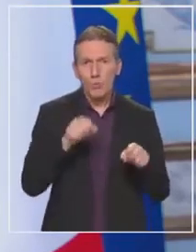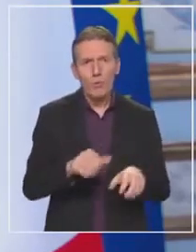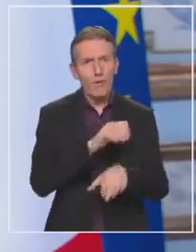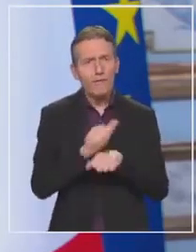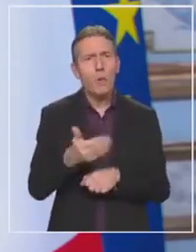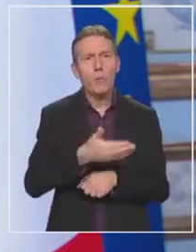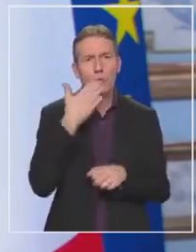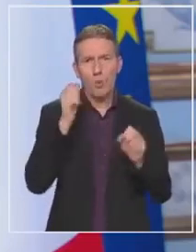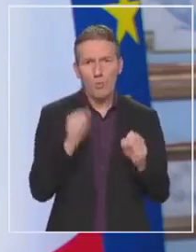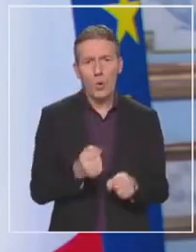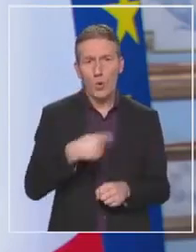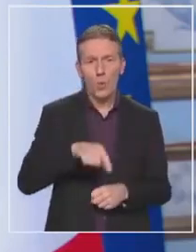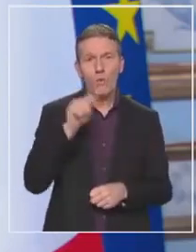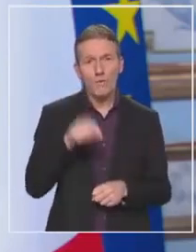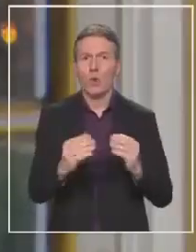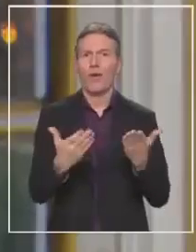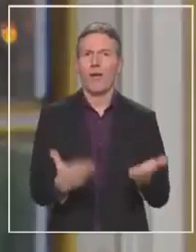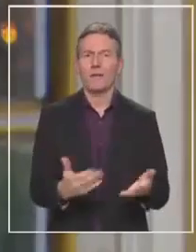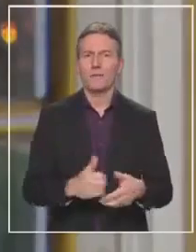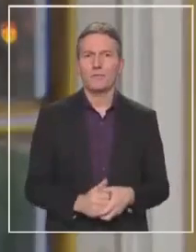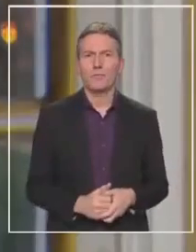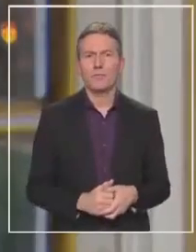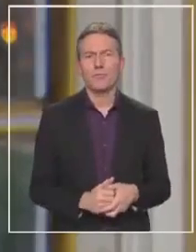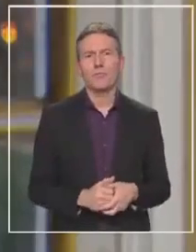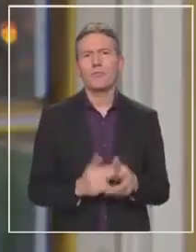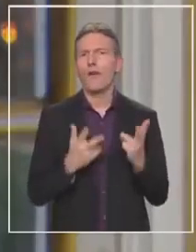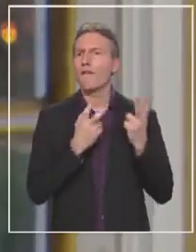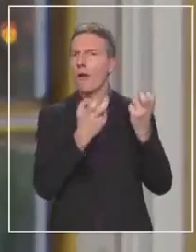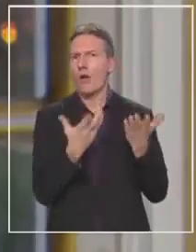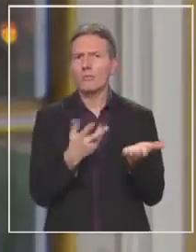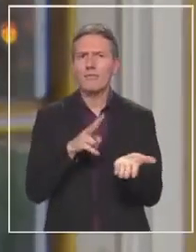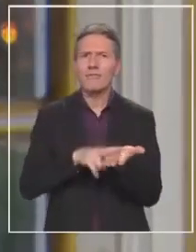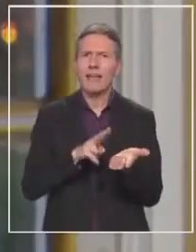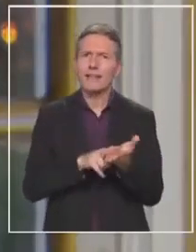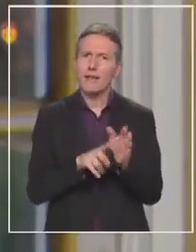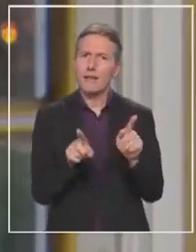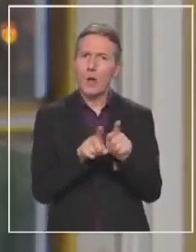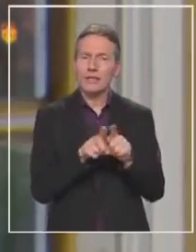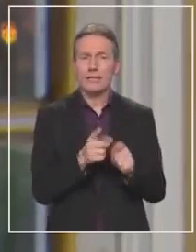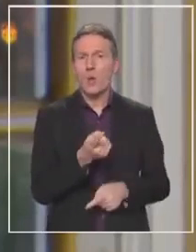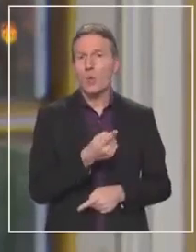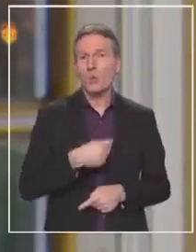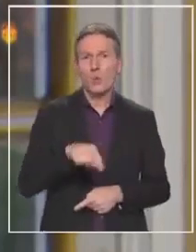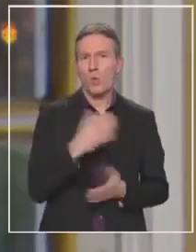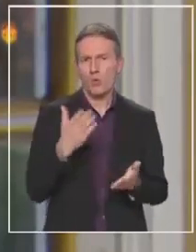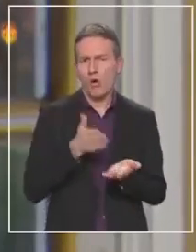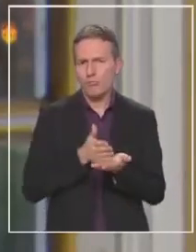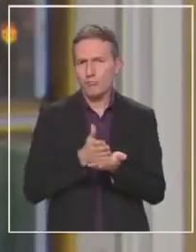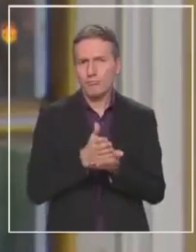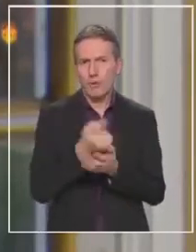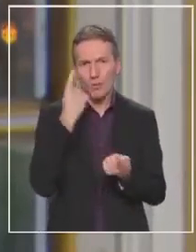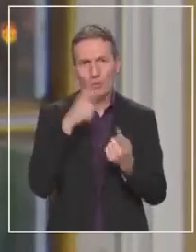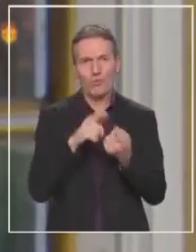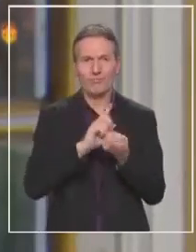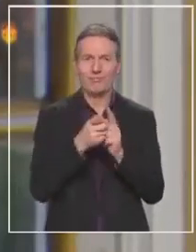et nous devons faire mieux le voeu de vérité c'est aussi celui qui doit nous conduire afin de demeurer une